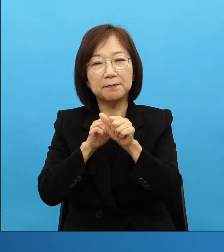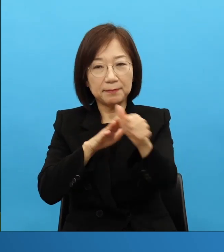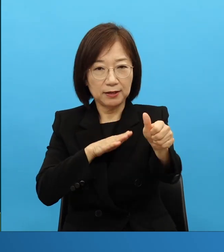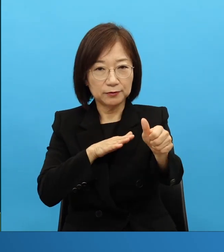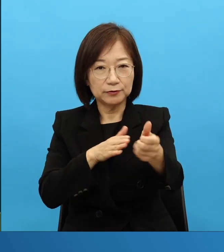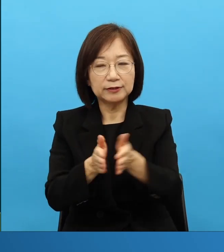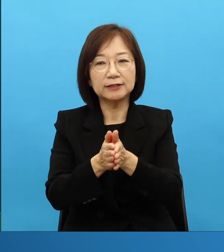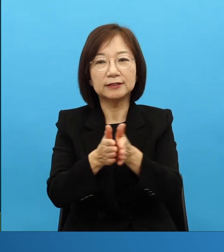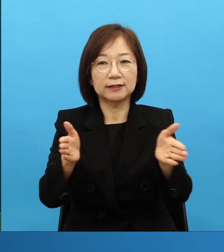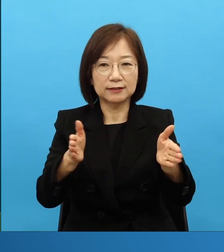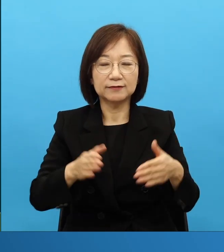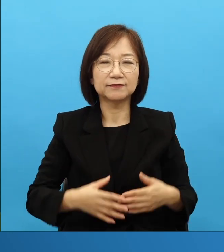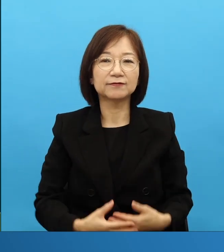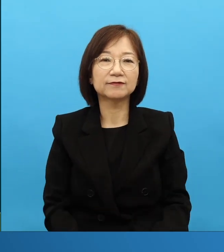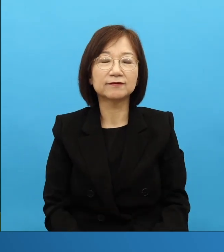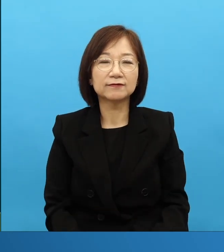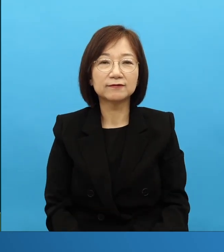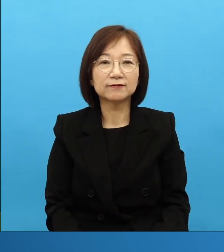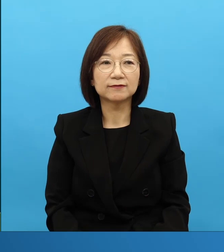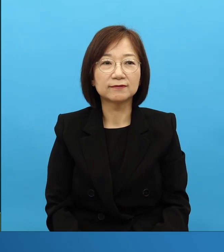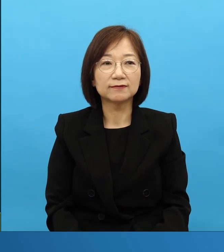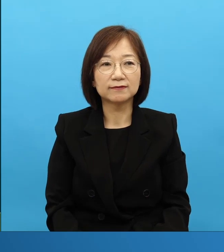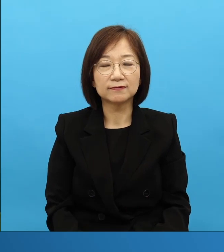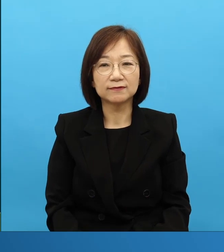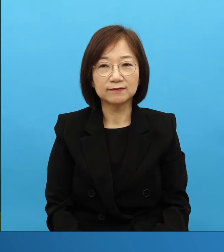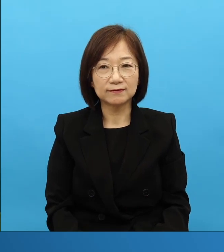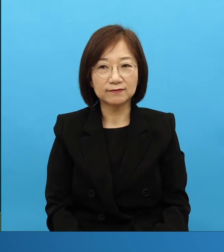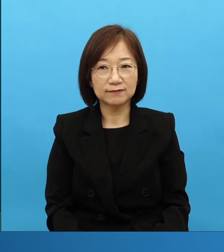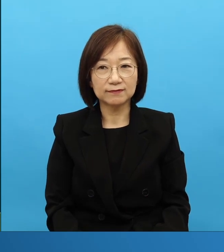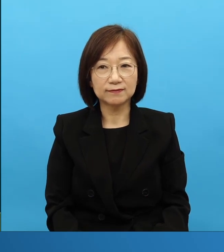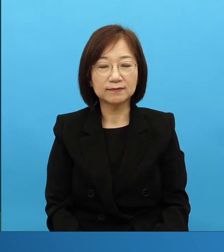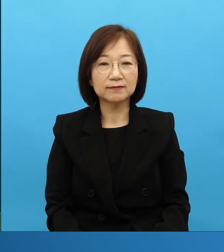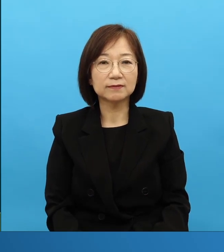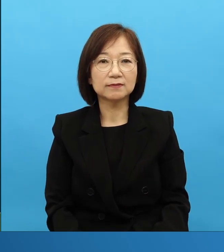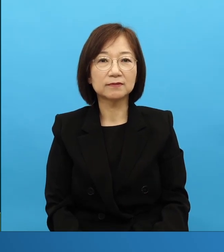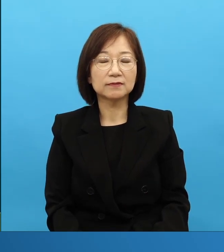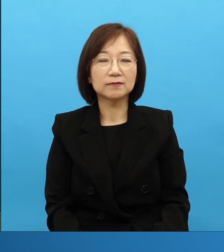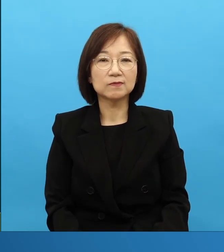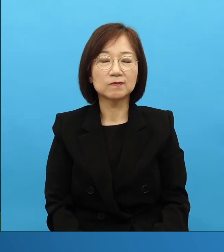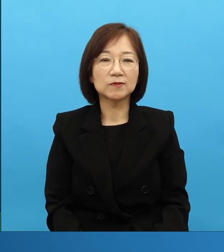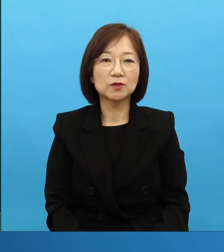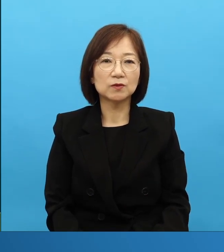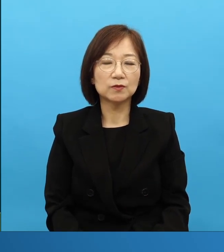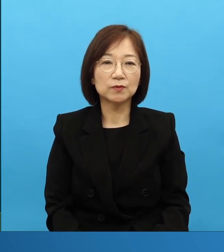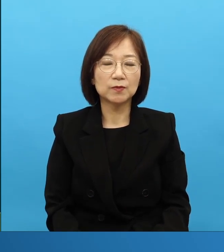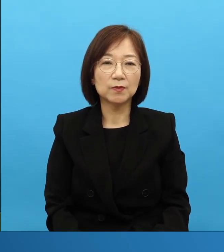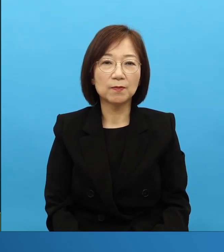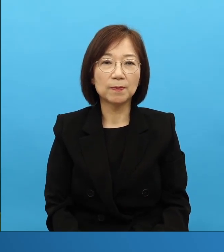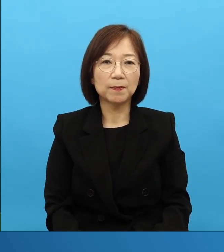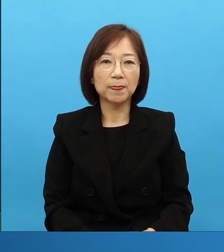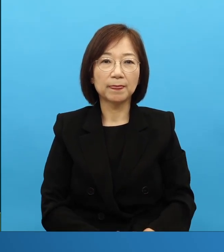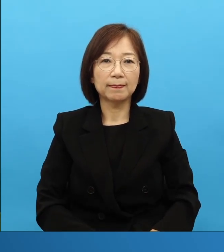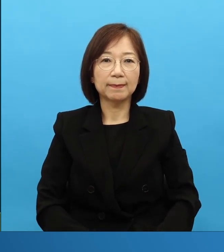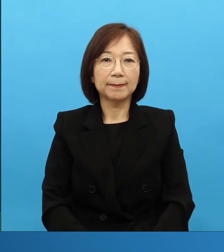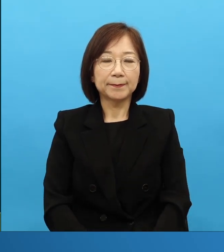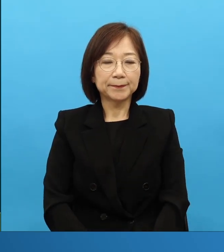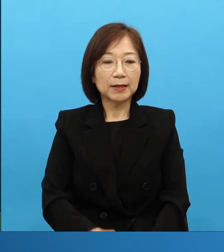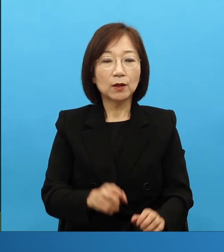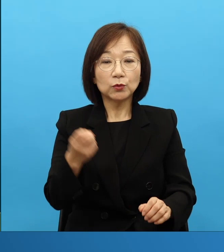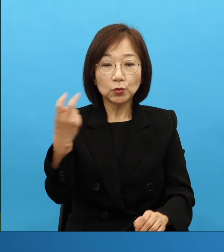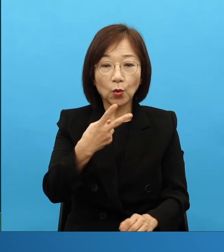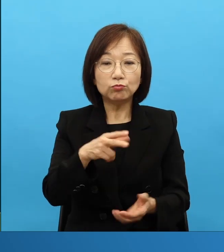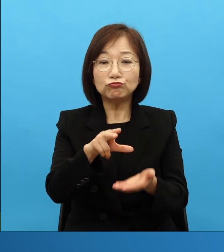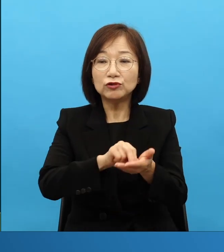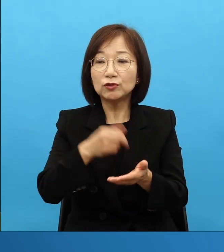뭡니까? What is more important than that? 로마에 있는 교인입니다. It It is the church members 그렇죠. of Rome. 여기 또 문제예요. That